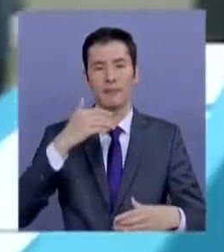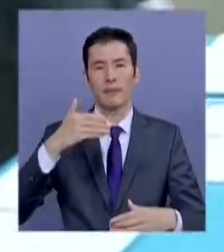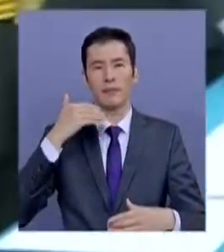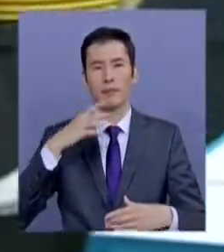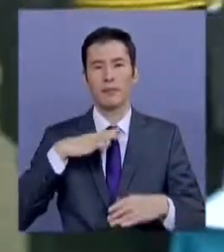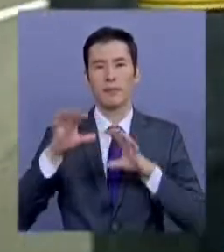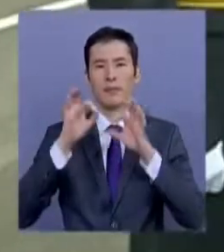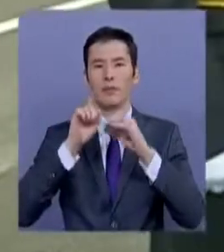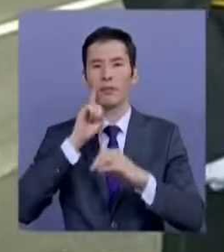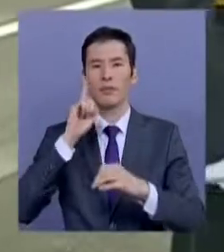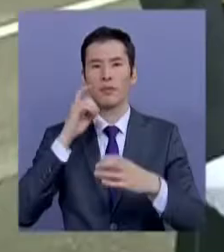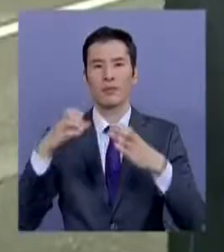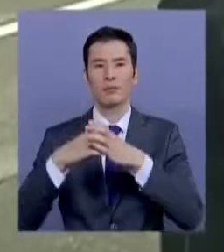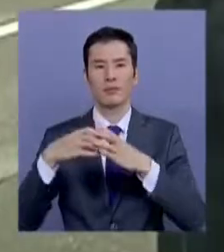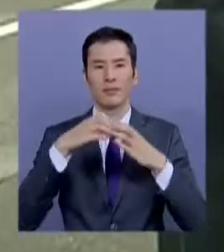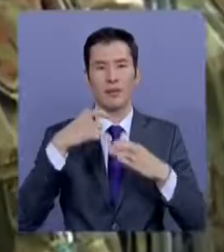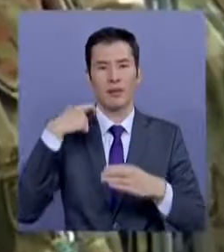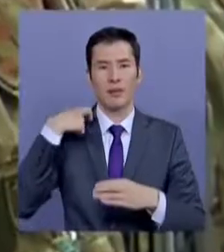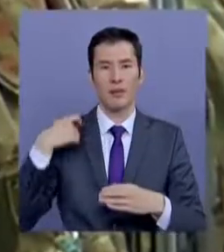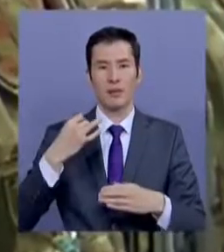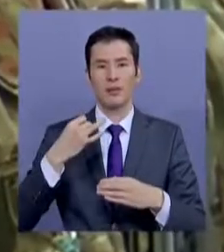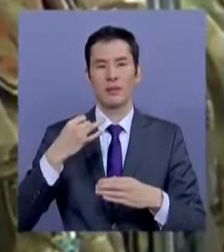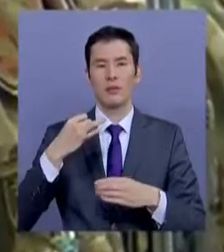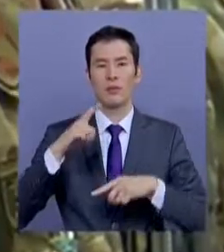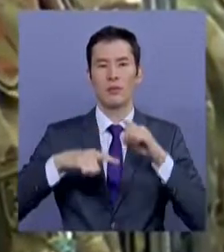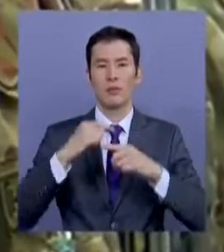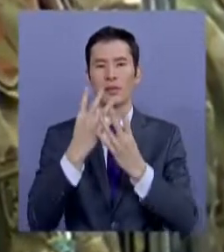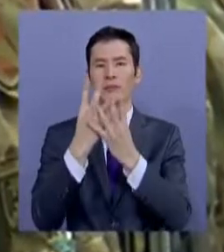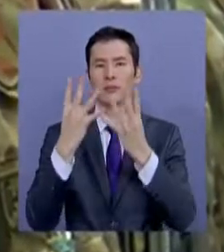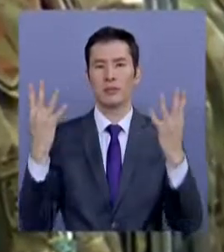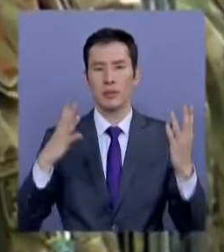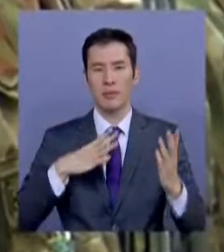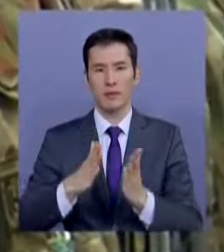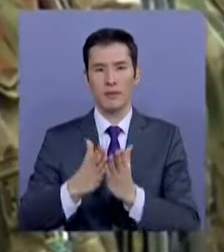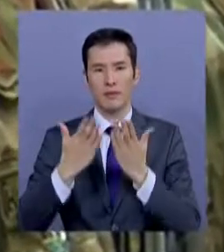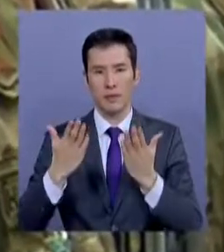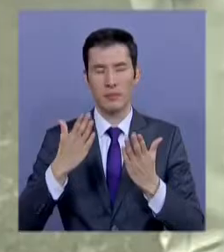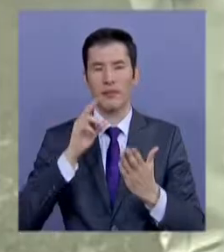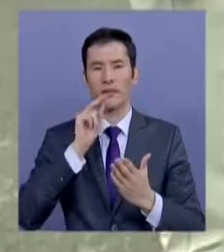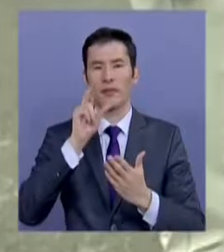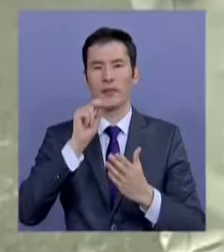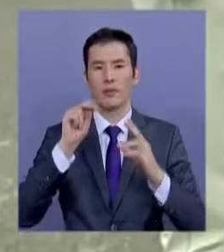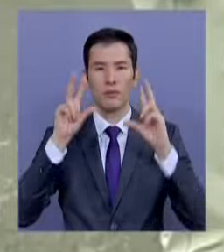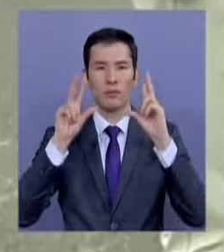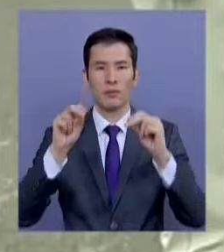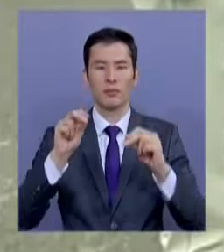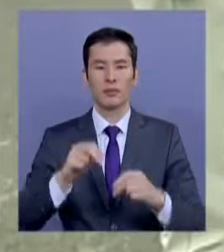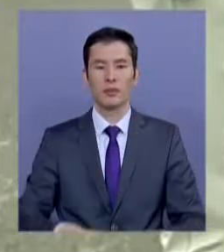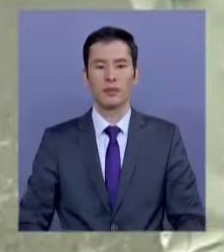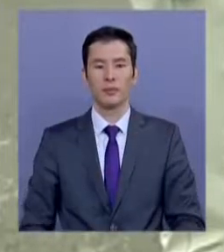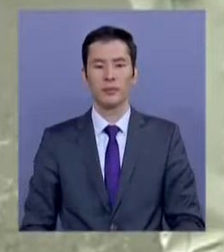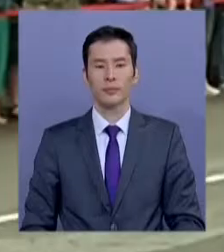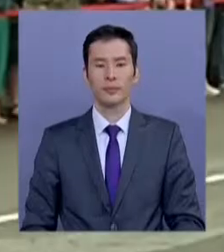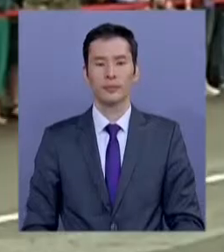шақырылған жас сарбаздар командирлер мен туыстарының алдында қоян-қолтық айқас пен қаруды қаншалықты деңгейде меңгергендерін